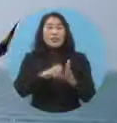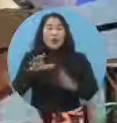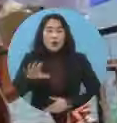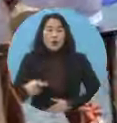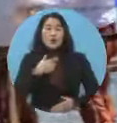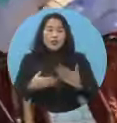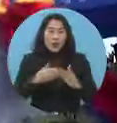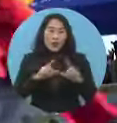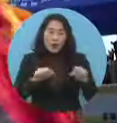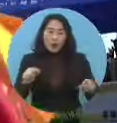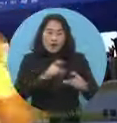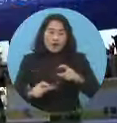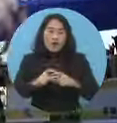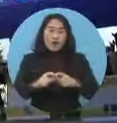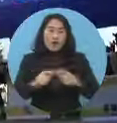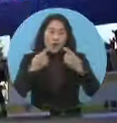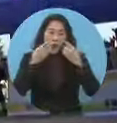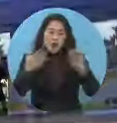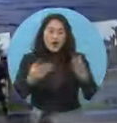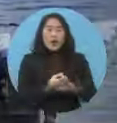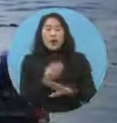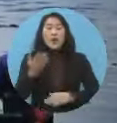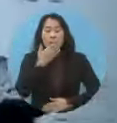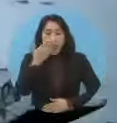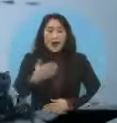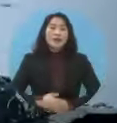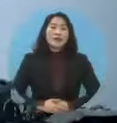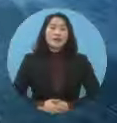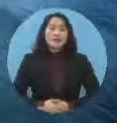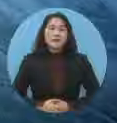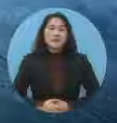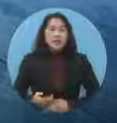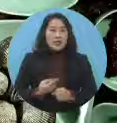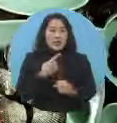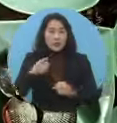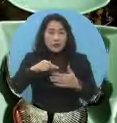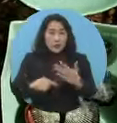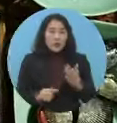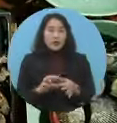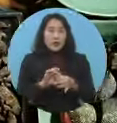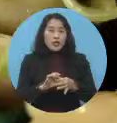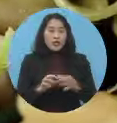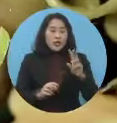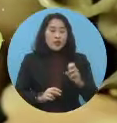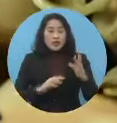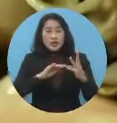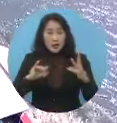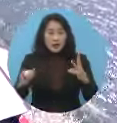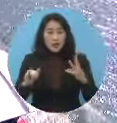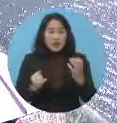먹을거리를 더욱더 생생하게 알릴 수 있을 것으로 보입니다 지난해 이 프로그램을 통해 성 주민 23명이